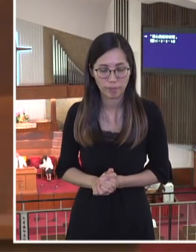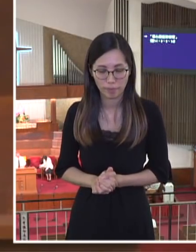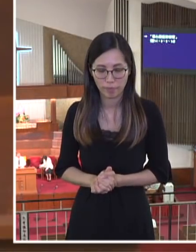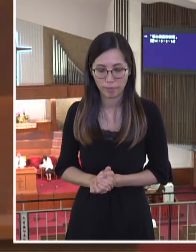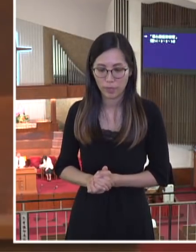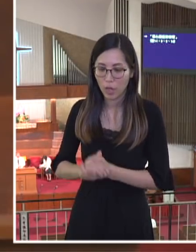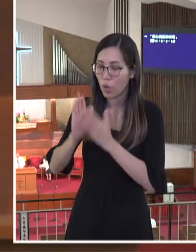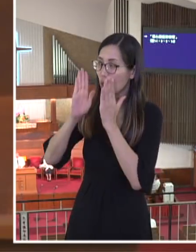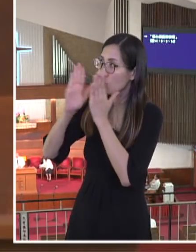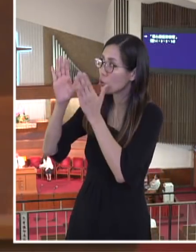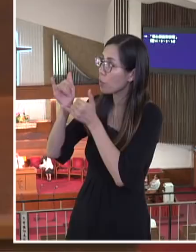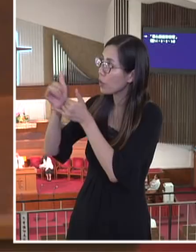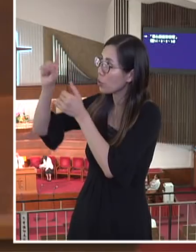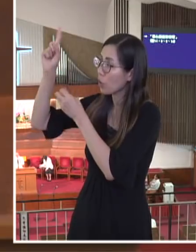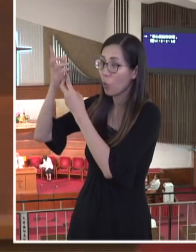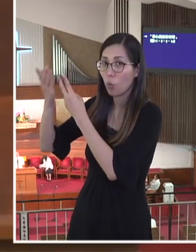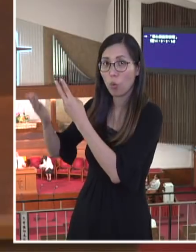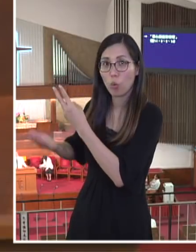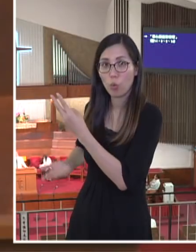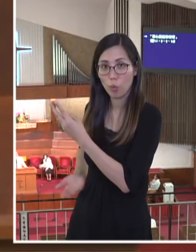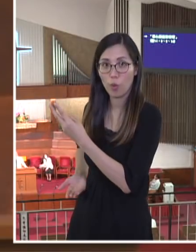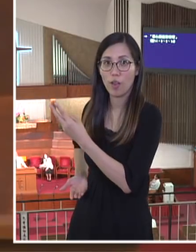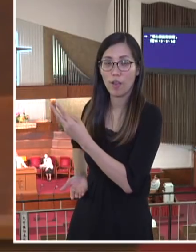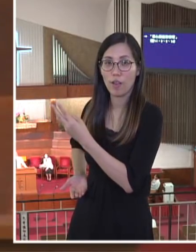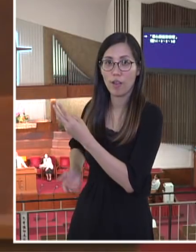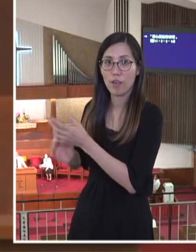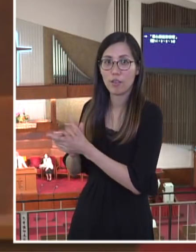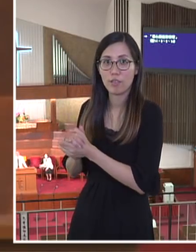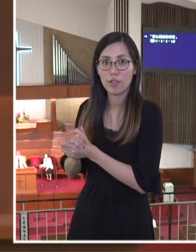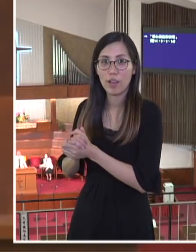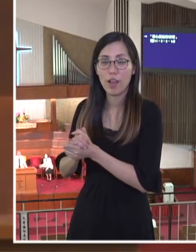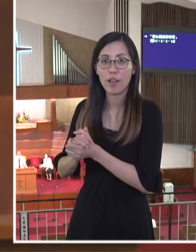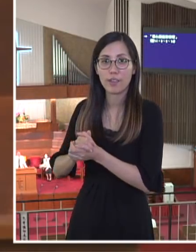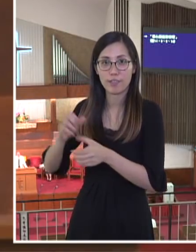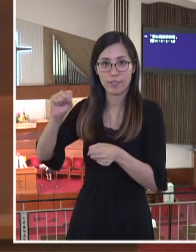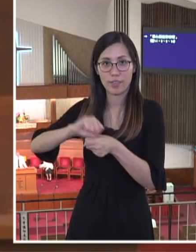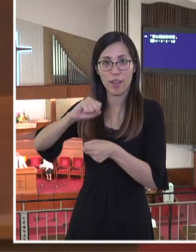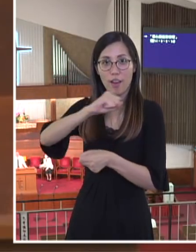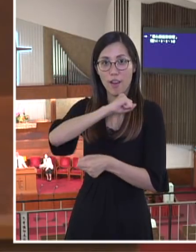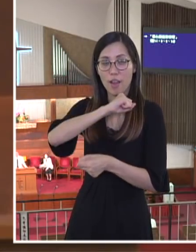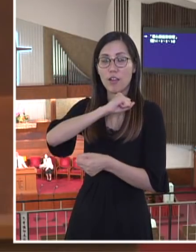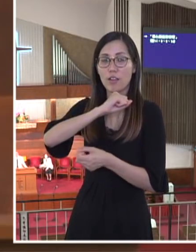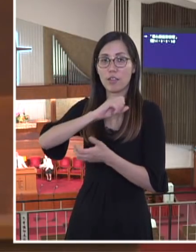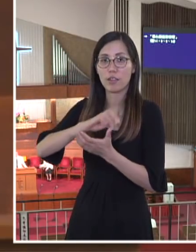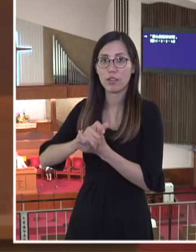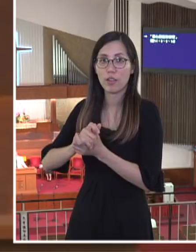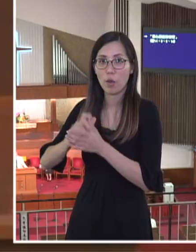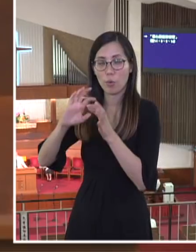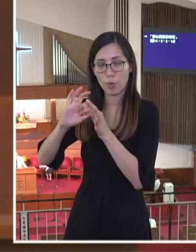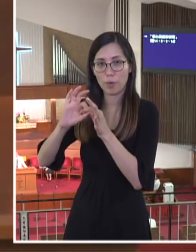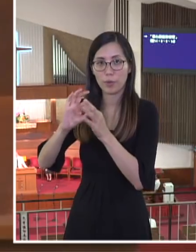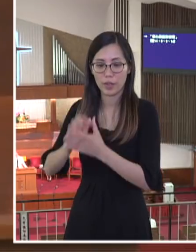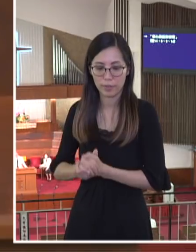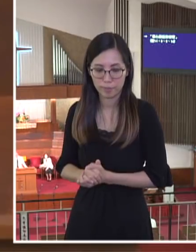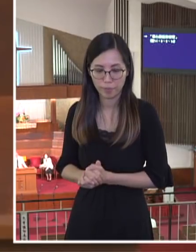专心跟从耶和华是来形容加勒的，这个在约书亚记第14章第8、第9节我们刚才有提到，